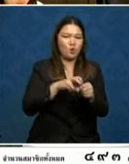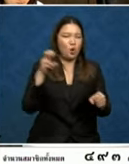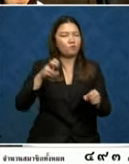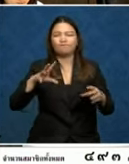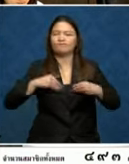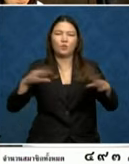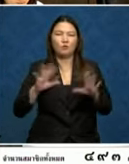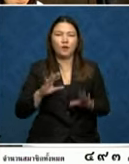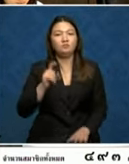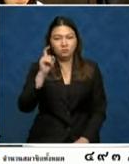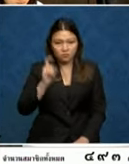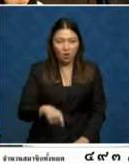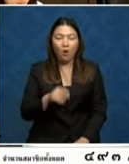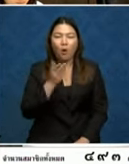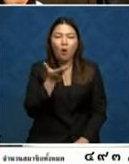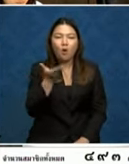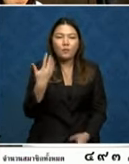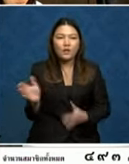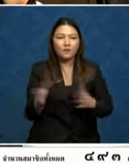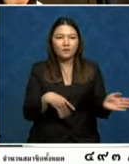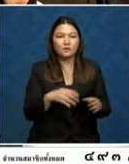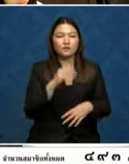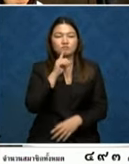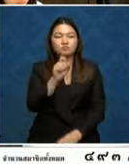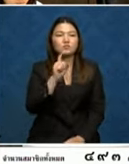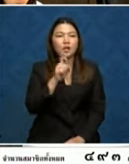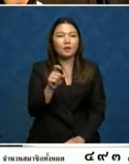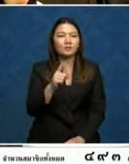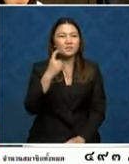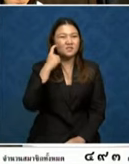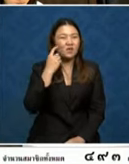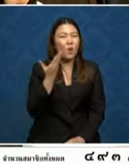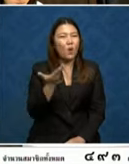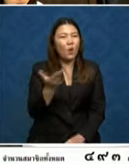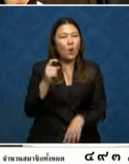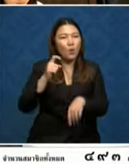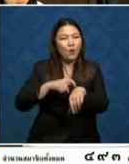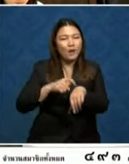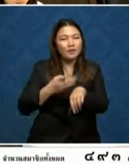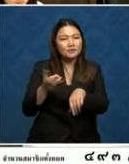ข wooden Bringที่มัส